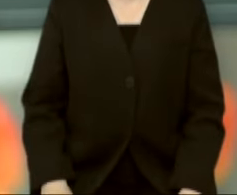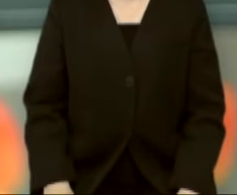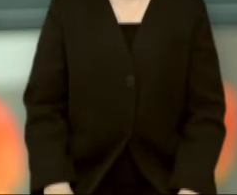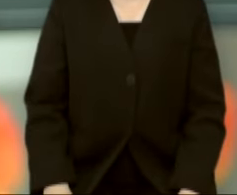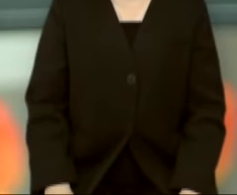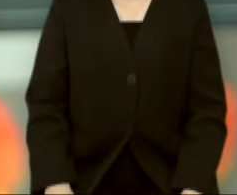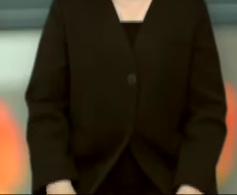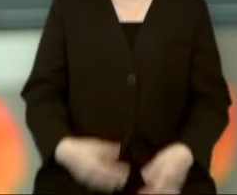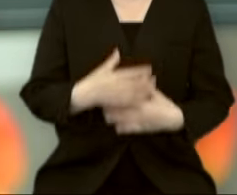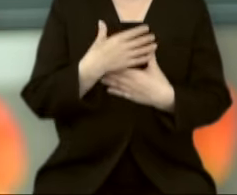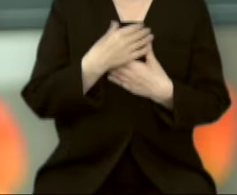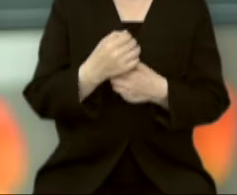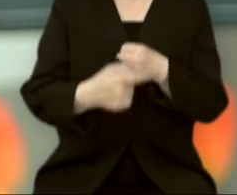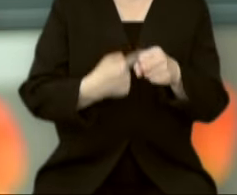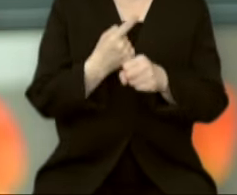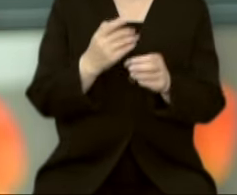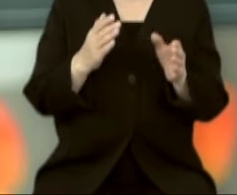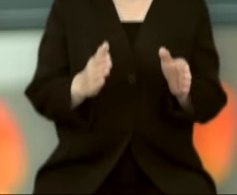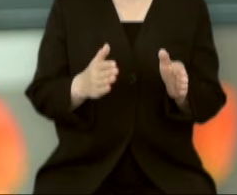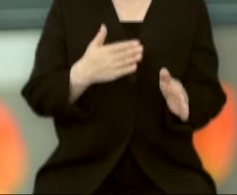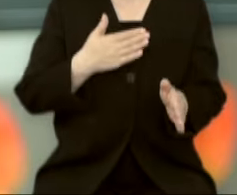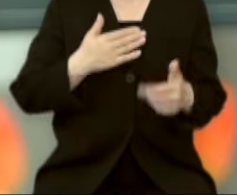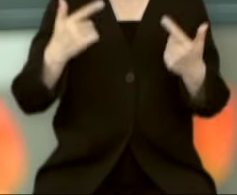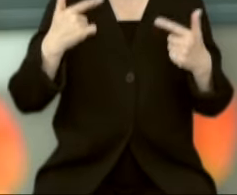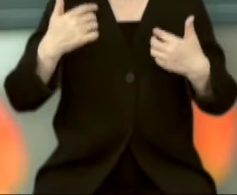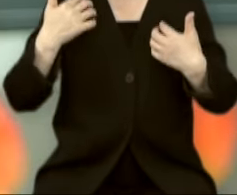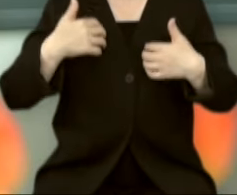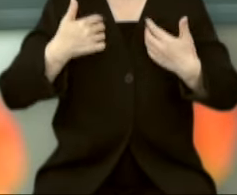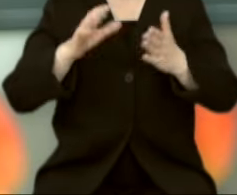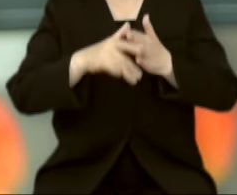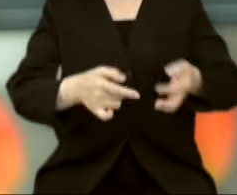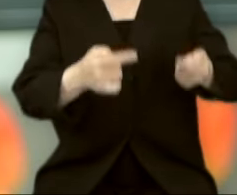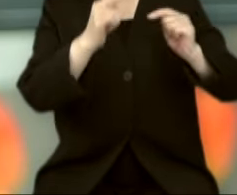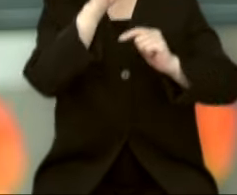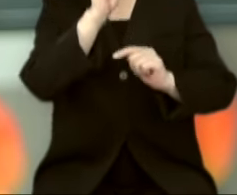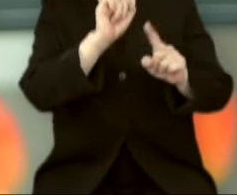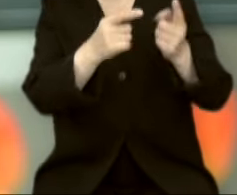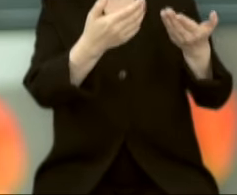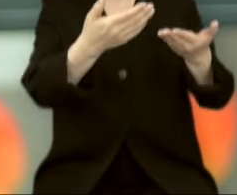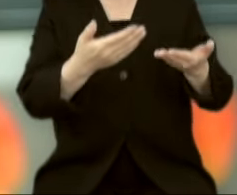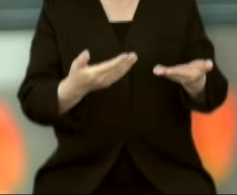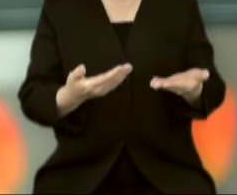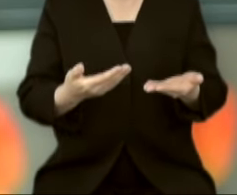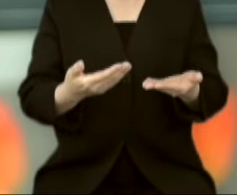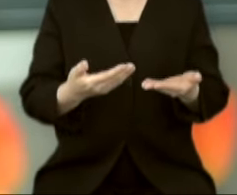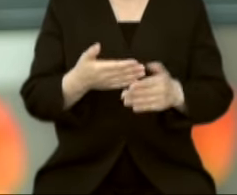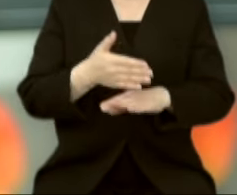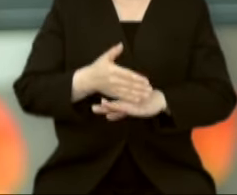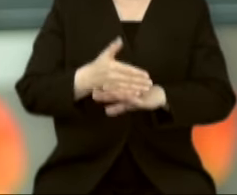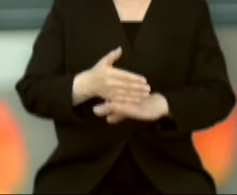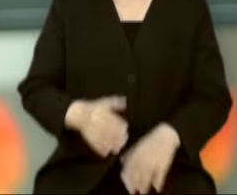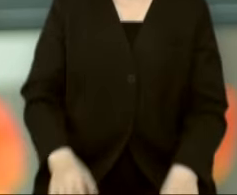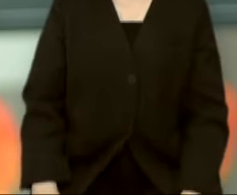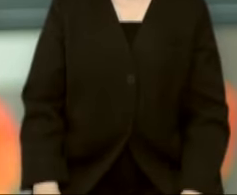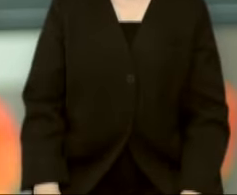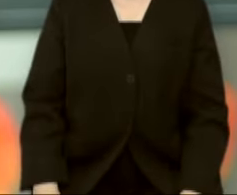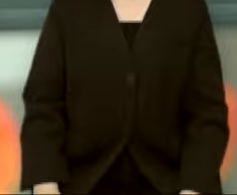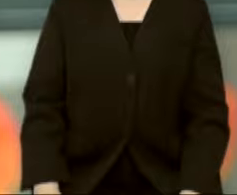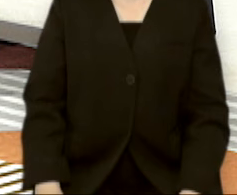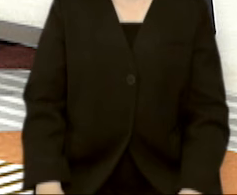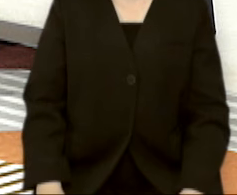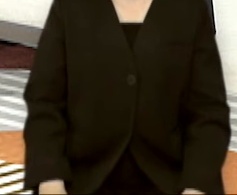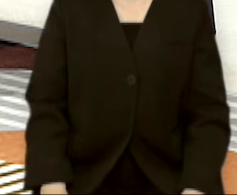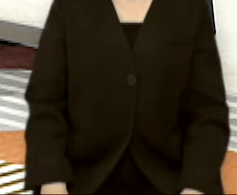이렇게 안식년이신데 또 저희 내가 매일 기쁘게 나와서 또 좋은 말씀 함께 나눠주셔서